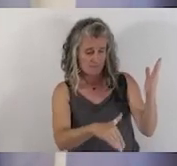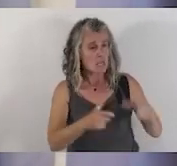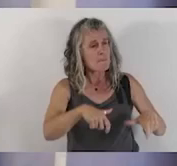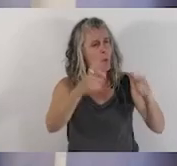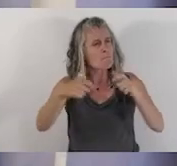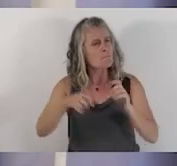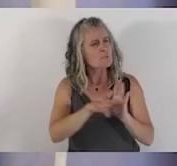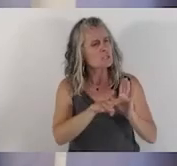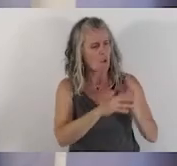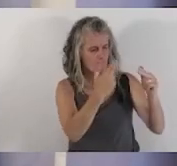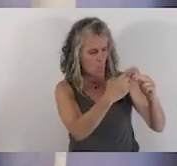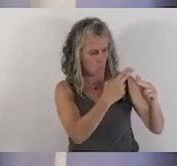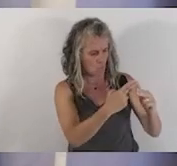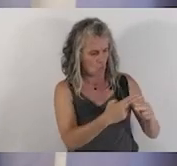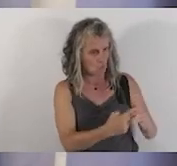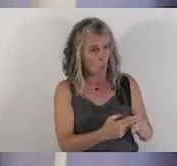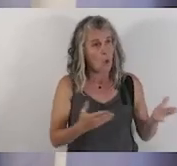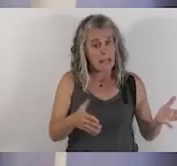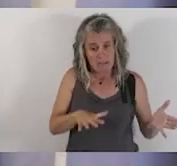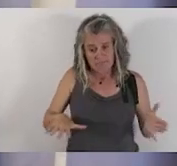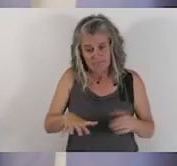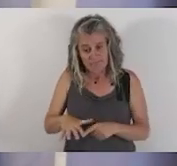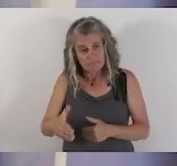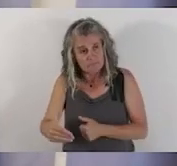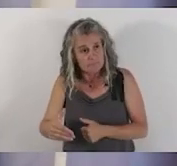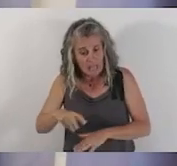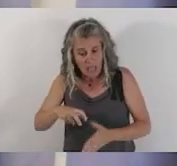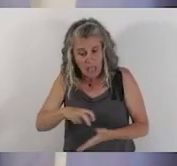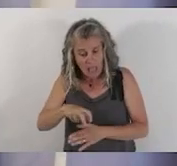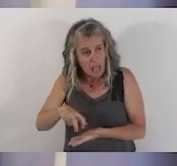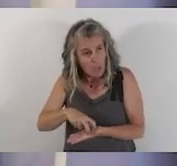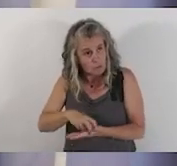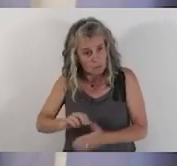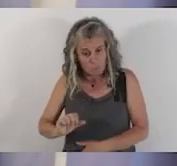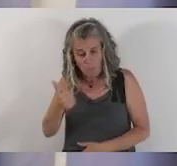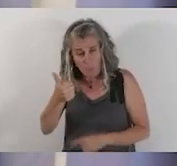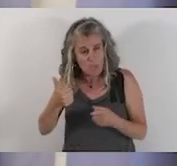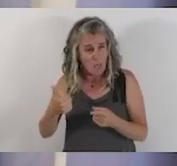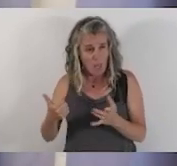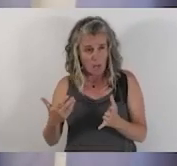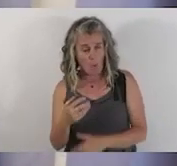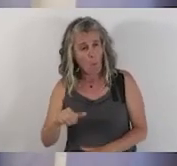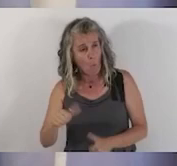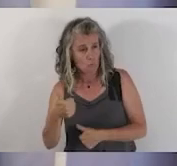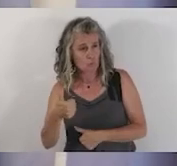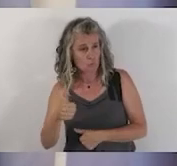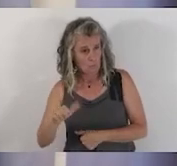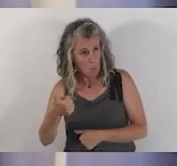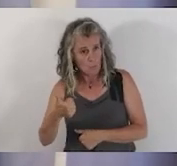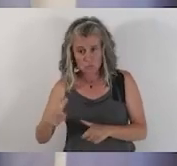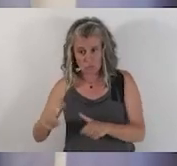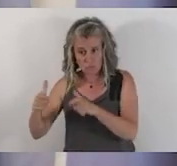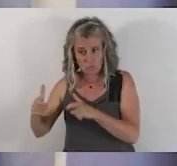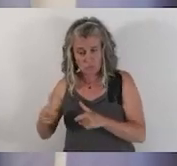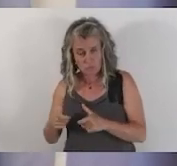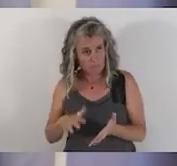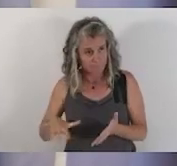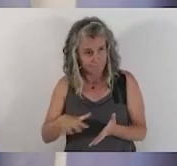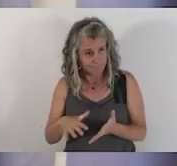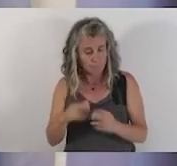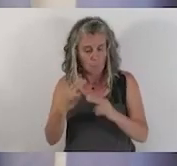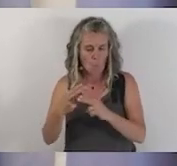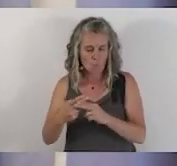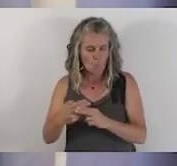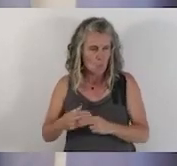premier. Rue de l'Académie, Longue des Capucins, 13 rue d'Aubagne, rue du Musée, rue Nationale, rue des Petites Maries, rue de la Fare, boulevard National.